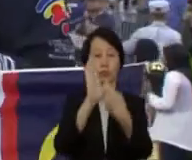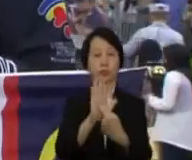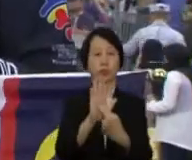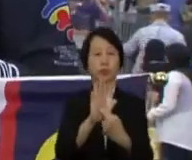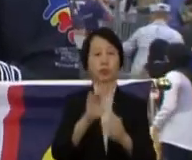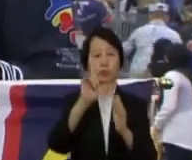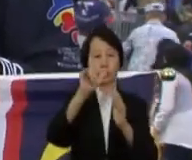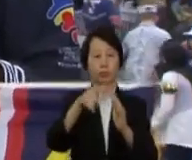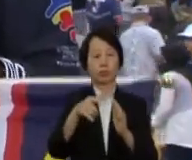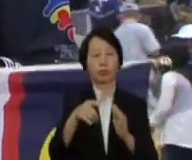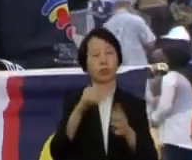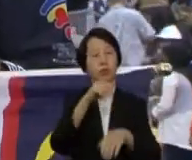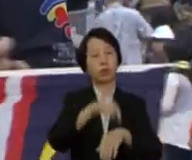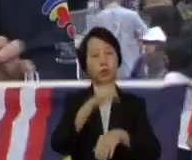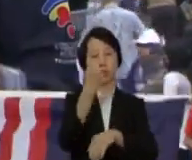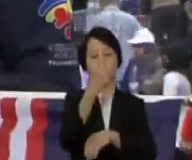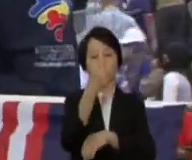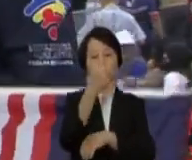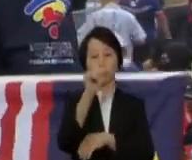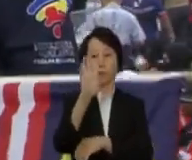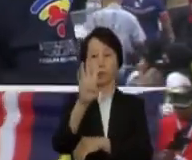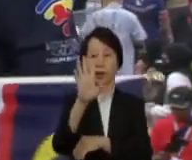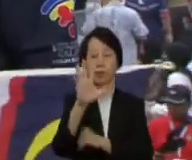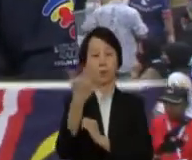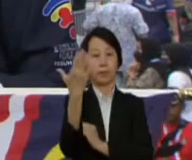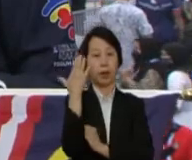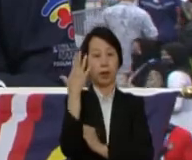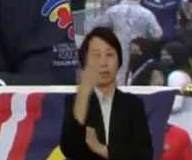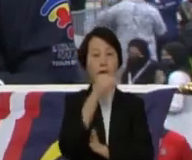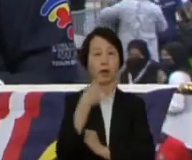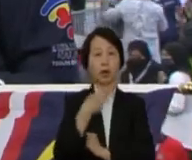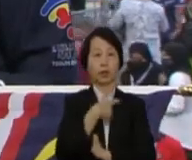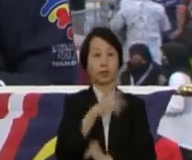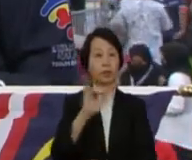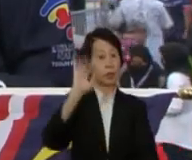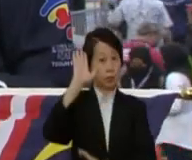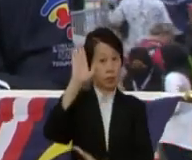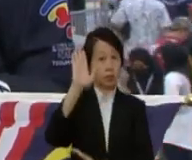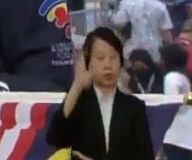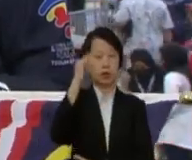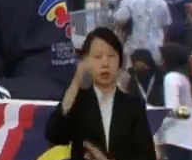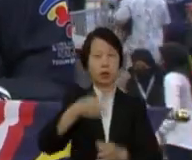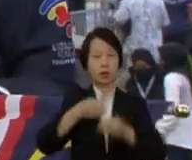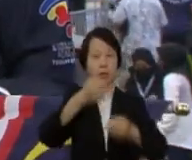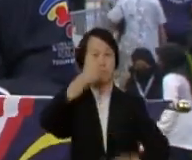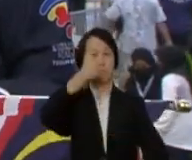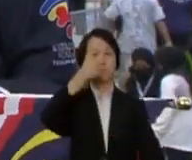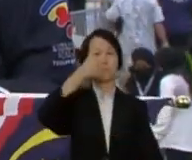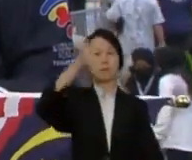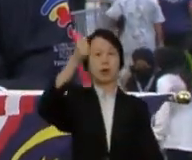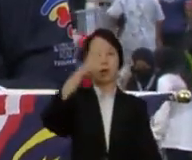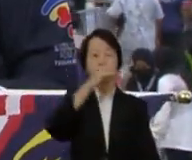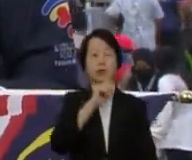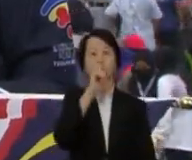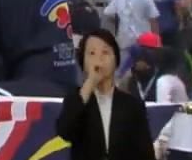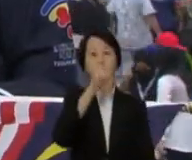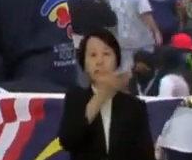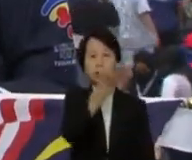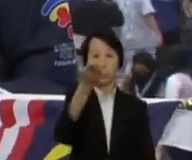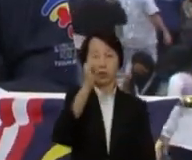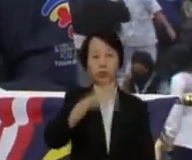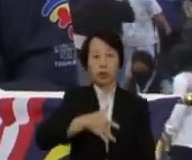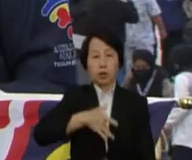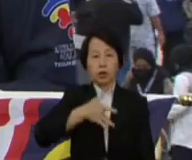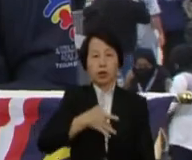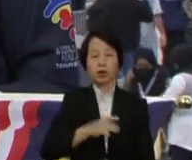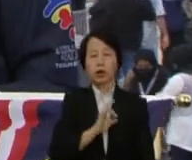lah ke kemuncaknya sekitar pukul 10.45 pagi tadi, dan kami janji kami akan berikan yang terbaik dan pastikan anda dapat